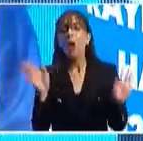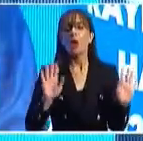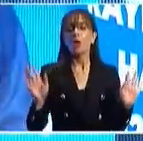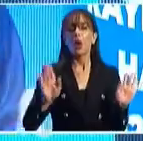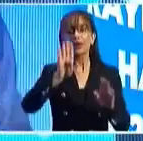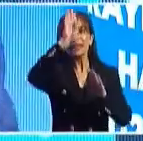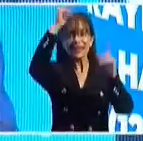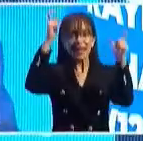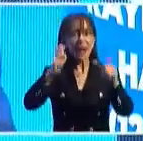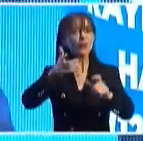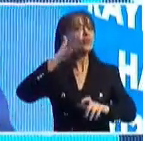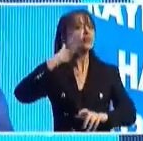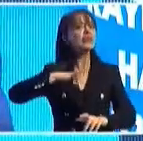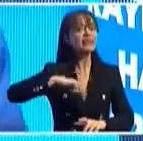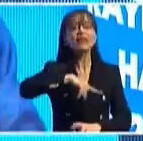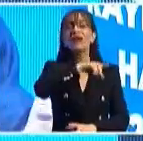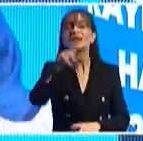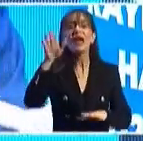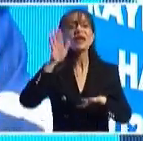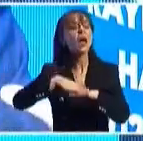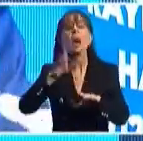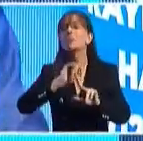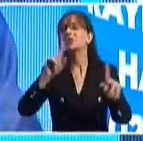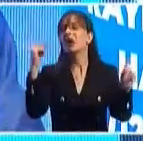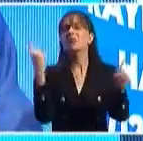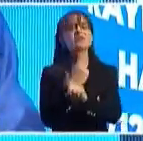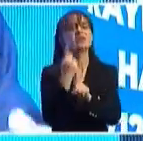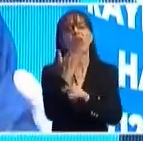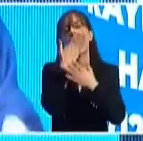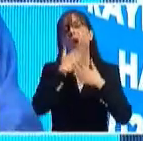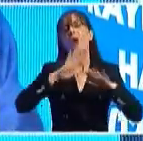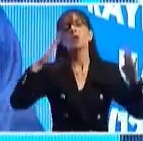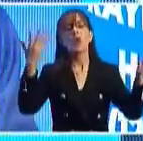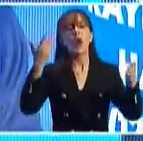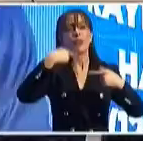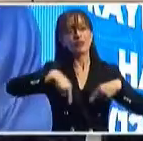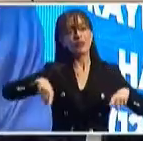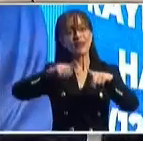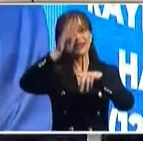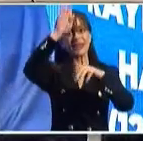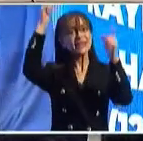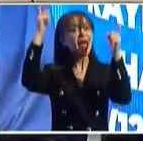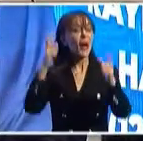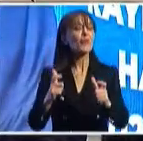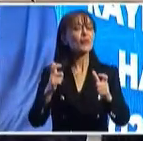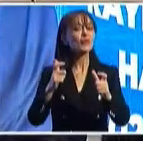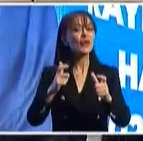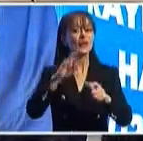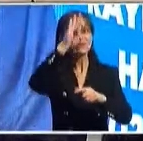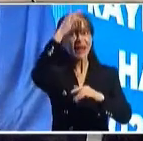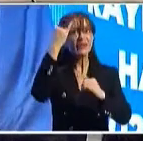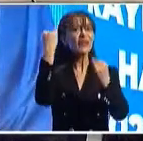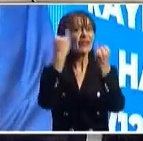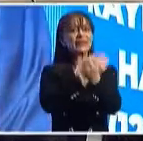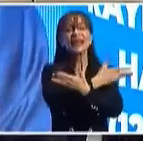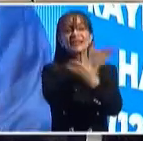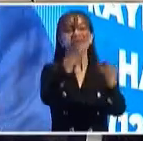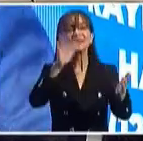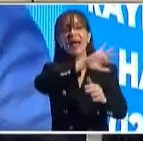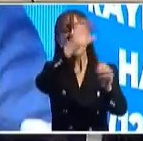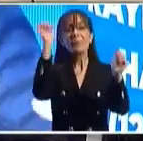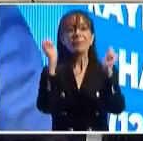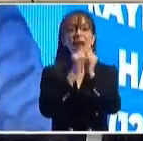isterse yapamayacağı hiçbir şey yok. O yüzden kaynağı da biz İstanbul'dan, İstanbullu kardeşlerimizle birlikte